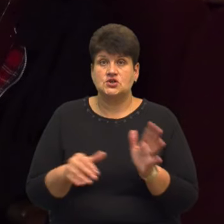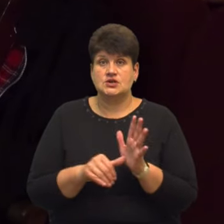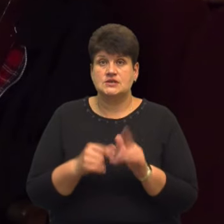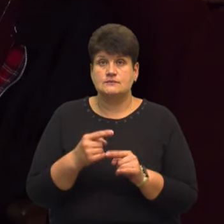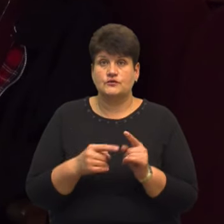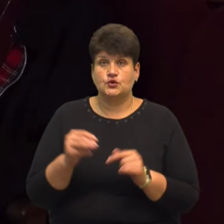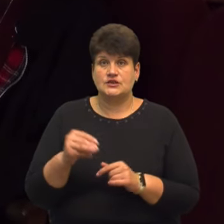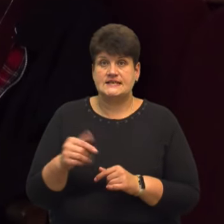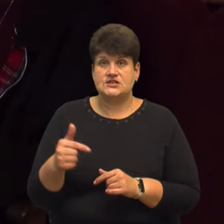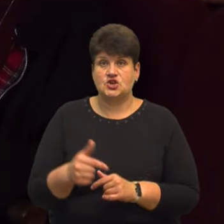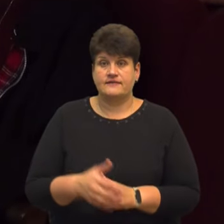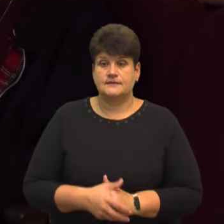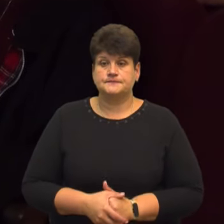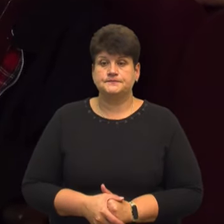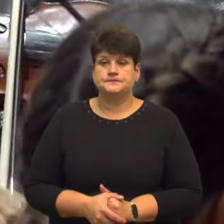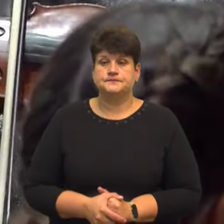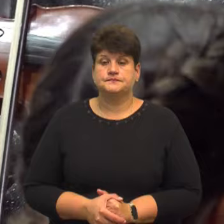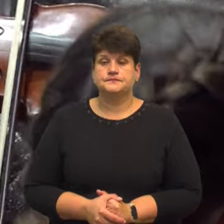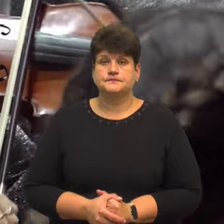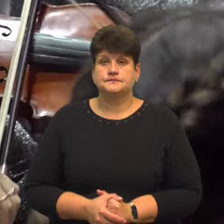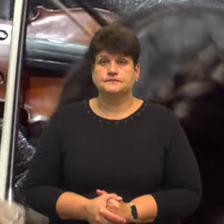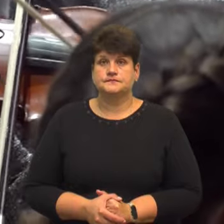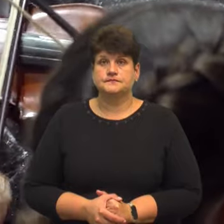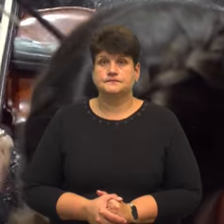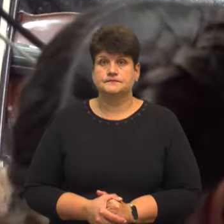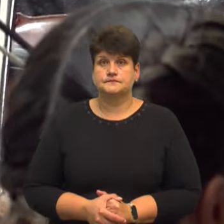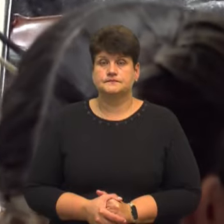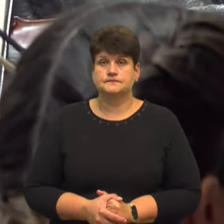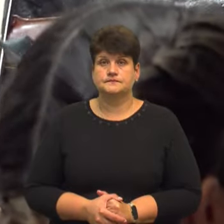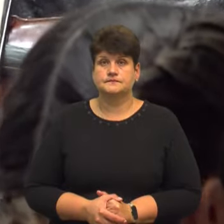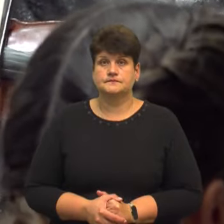грнь Лілія Лобур Андрій бодак суспільні новини